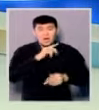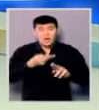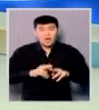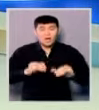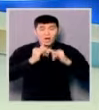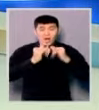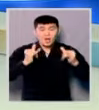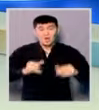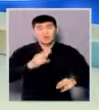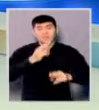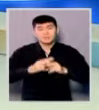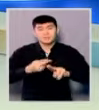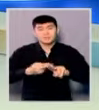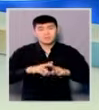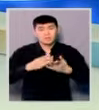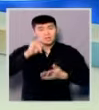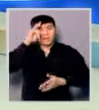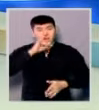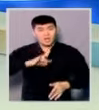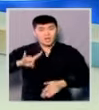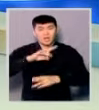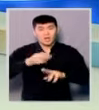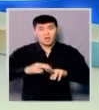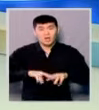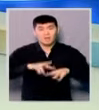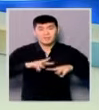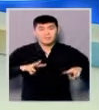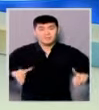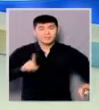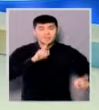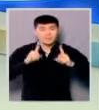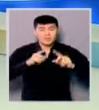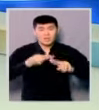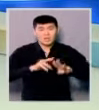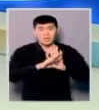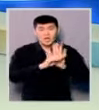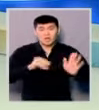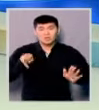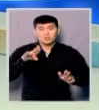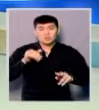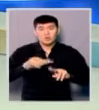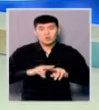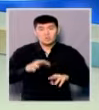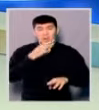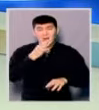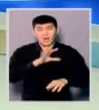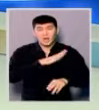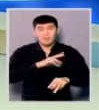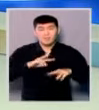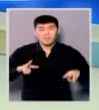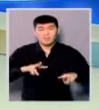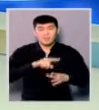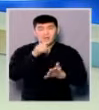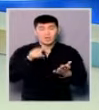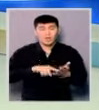экономикалық дамуына да әсер етеді. Бұл Қазақстан Республикасы парламенті мәжілісінің депутаты Дүйсенбай Тұрғановтың премьер-министрге